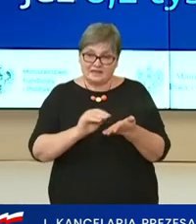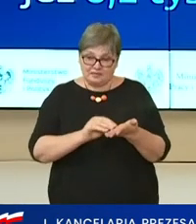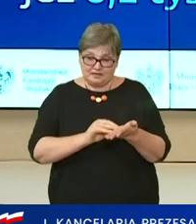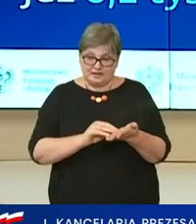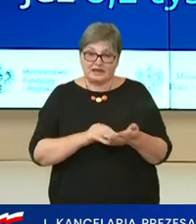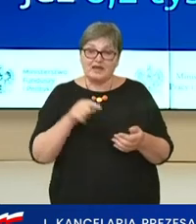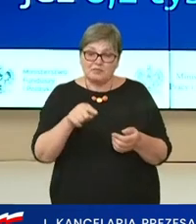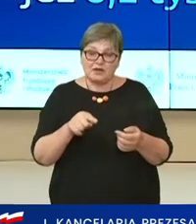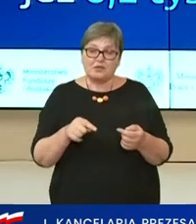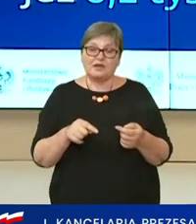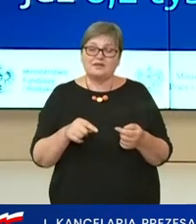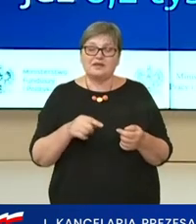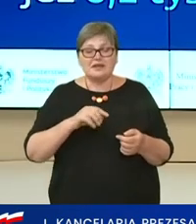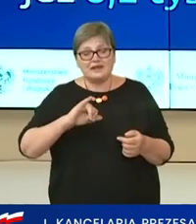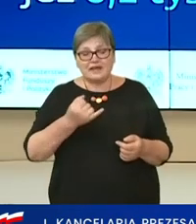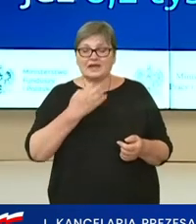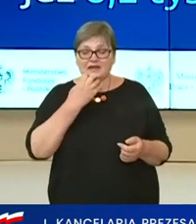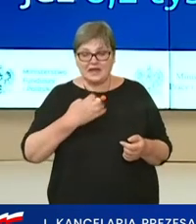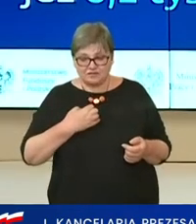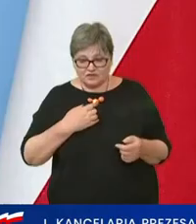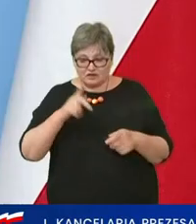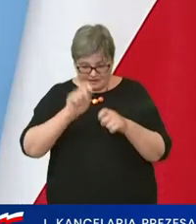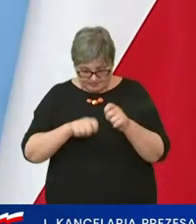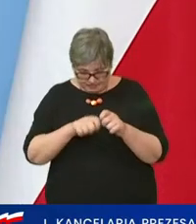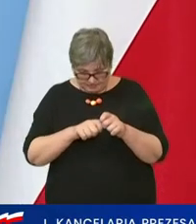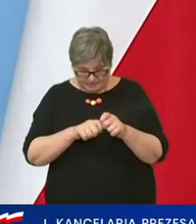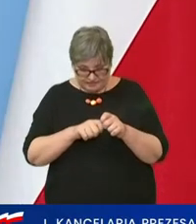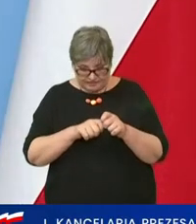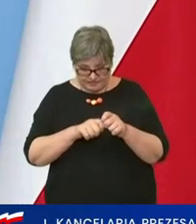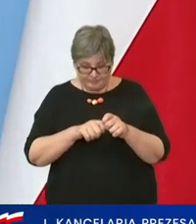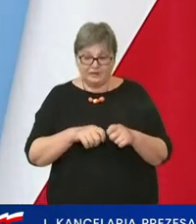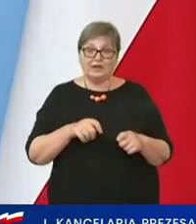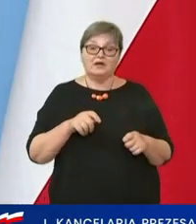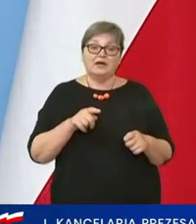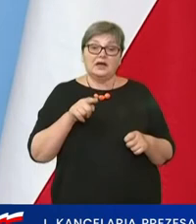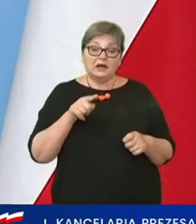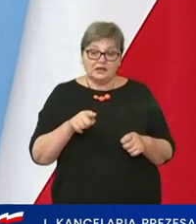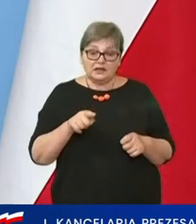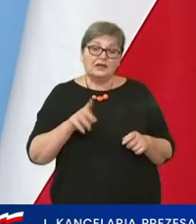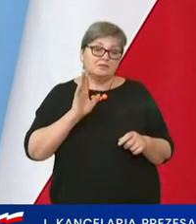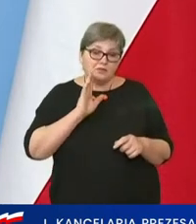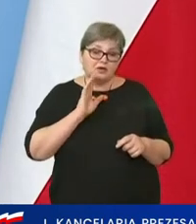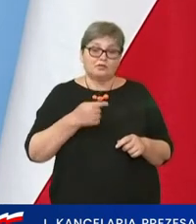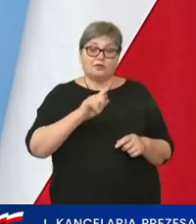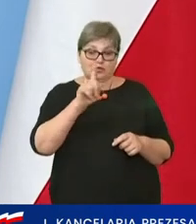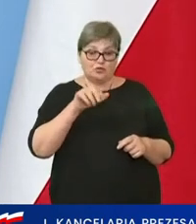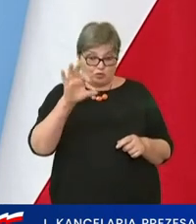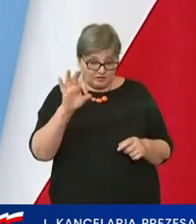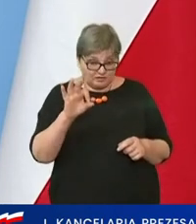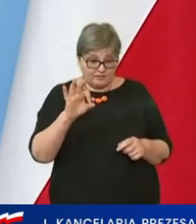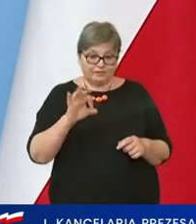jak najwcześniej obrabiane poprzez tę instytucję również przez zakład ubezpieczeń społecznych których